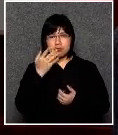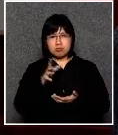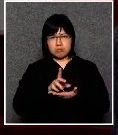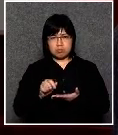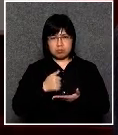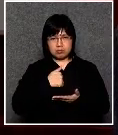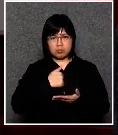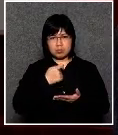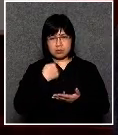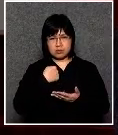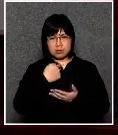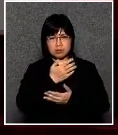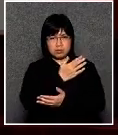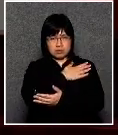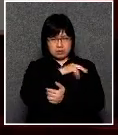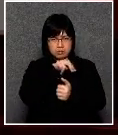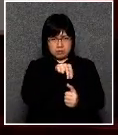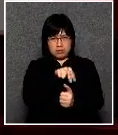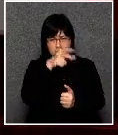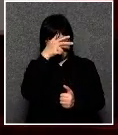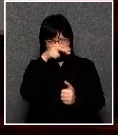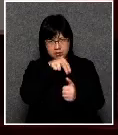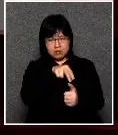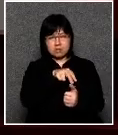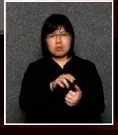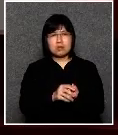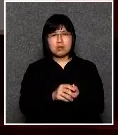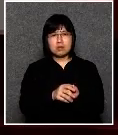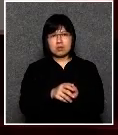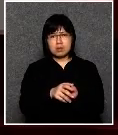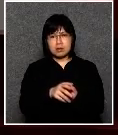當一種監察政府嘅角色，官僚